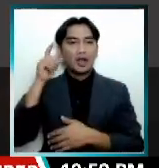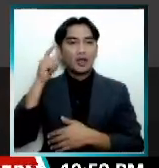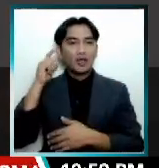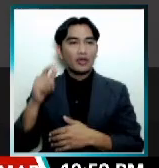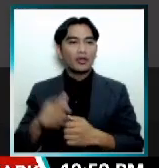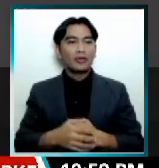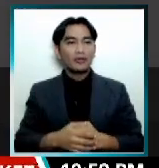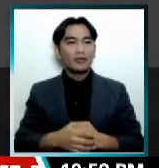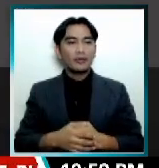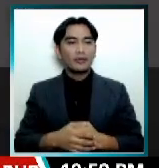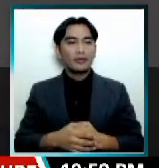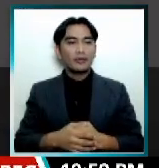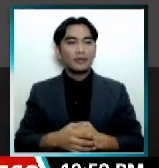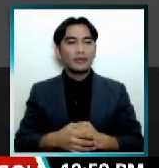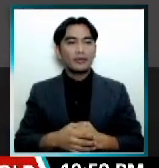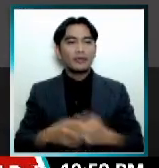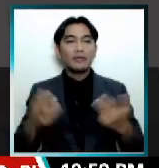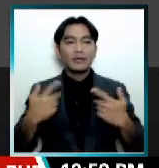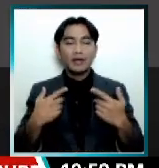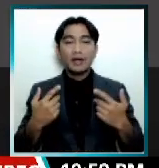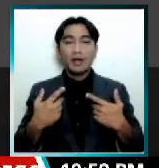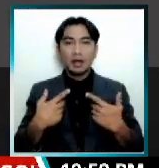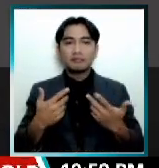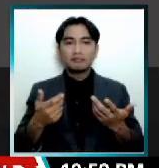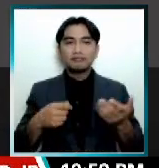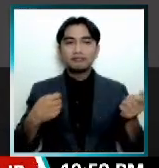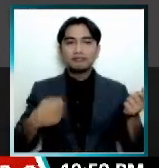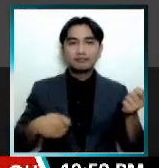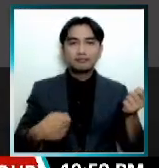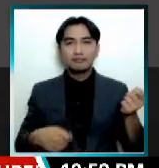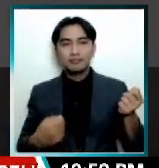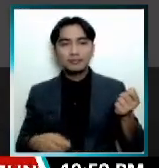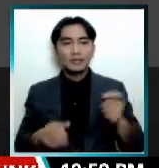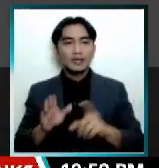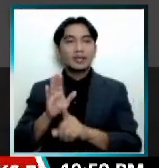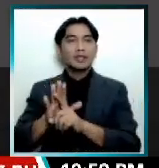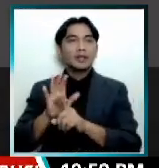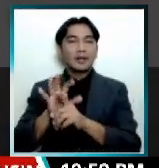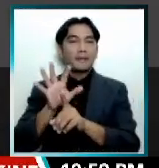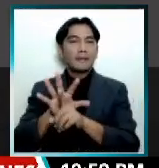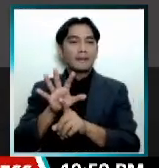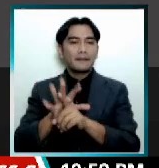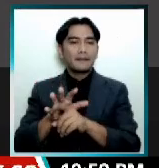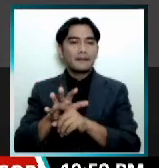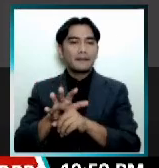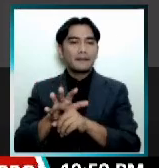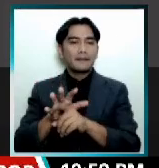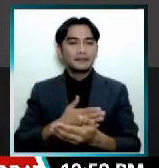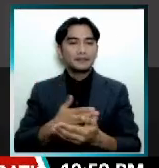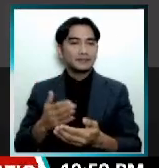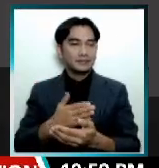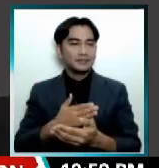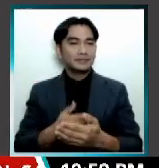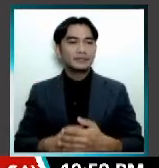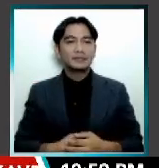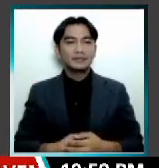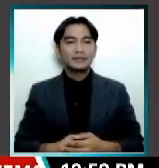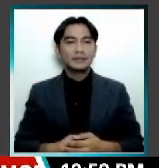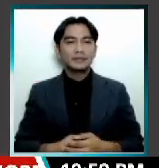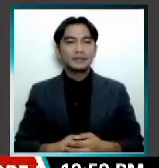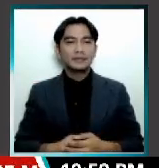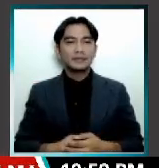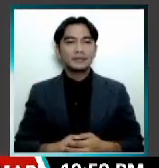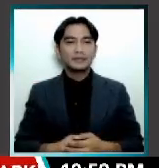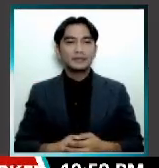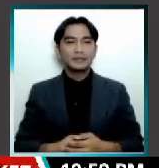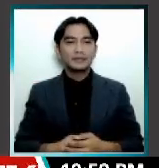Kinanta niya ang cover version ng banda ng The City at ang hit song niyang Anti-Hero. Jamie Santos, nagbabalita para sa GMA